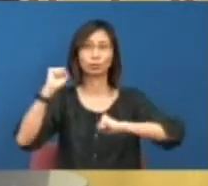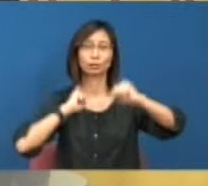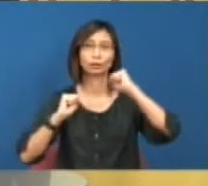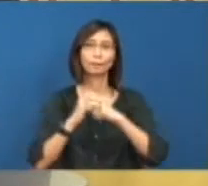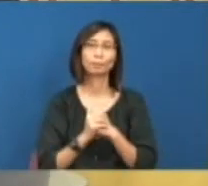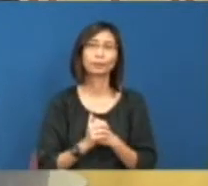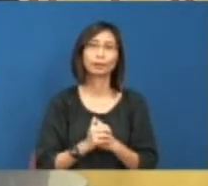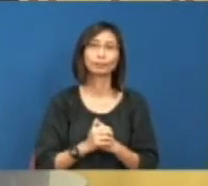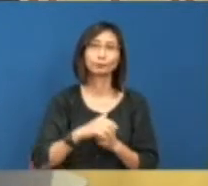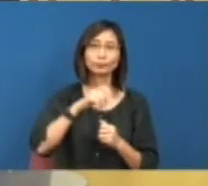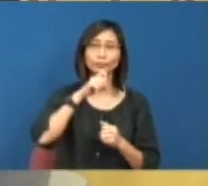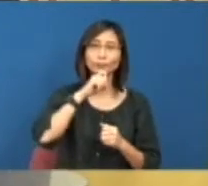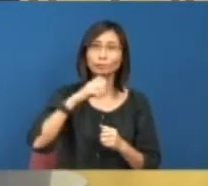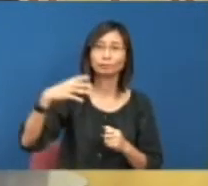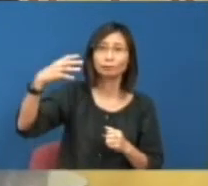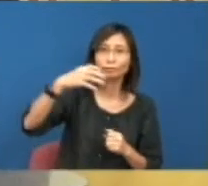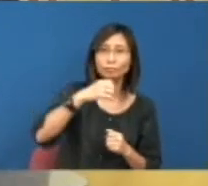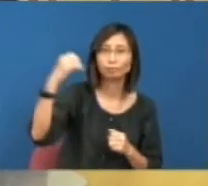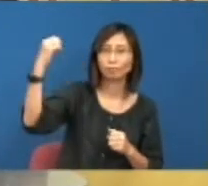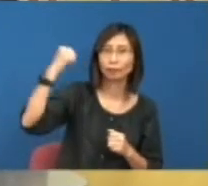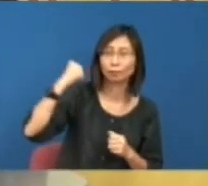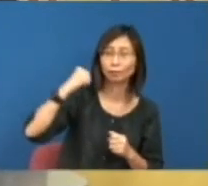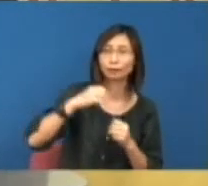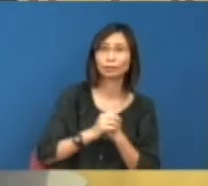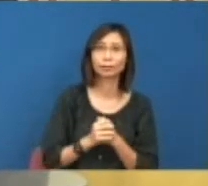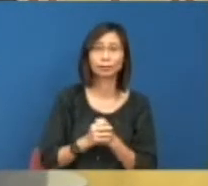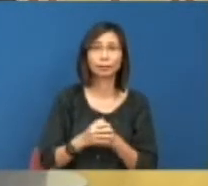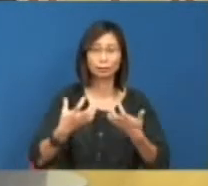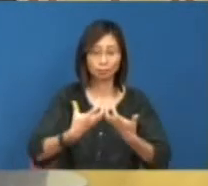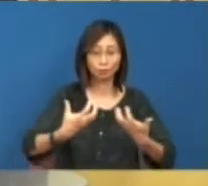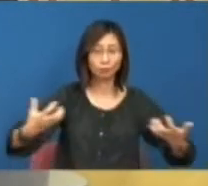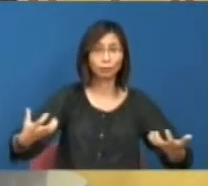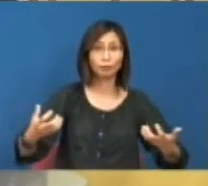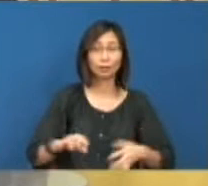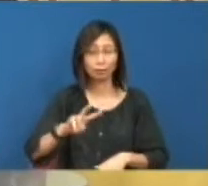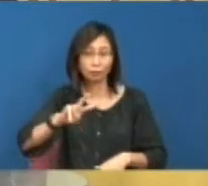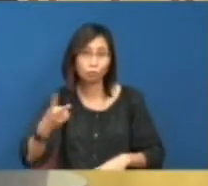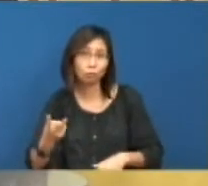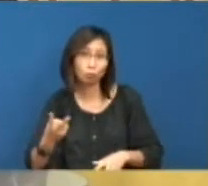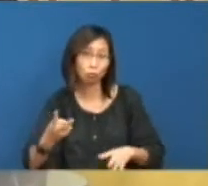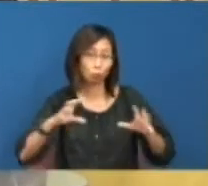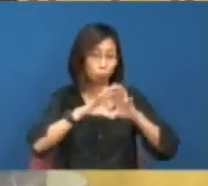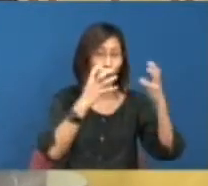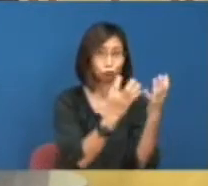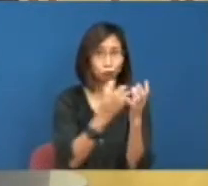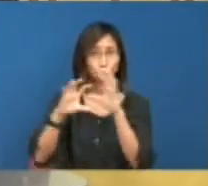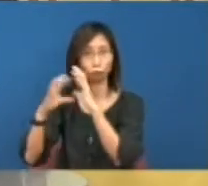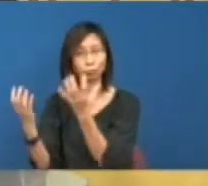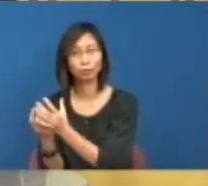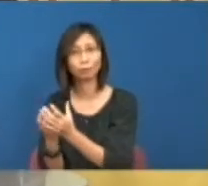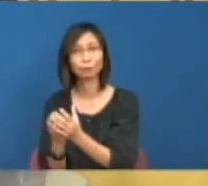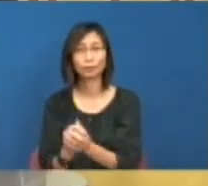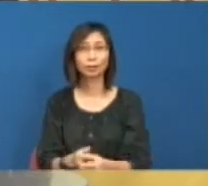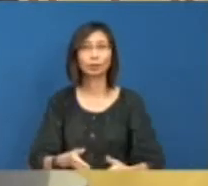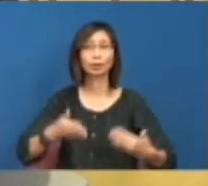主派裏邊係產生一個改組分化，用一個新嘅方式咧，係面向更多嘅